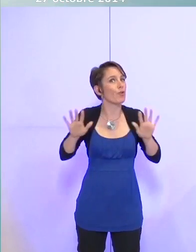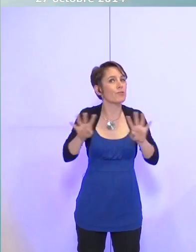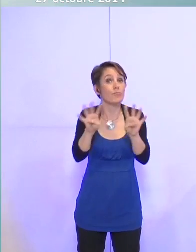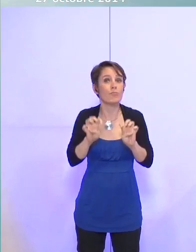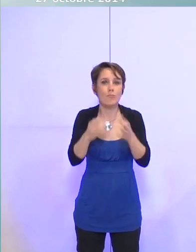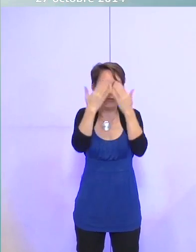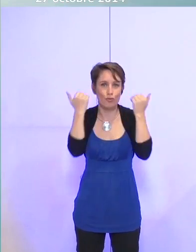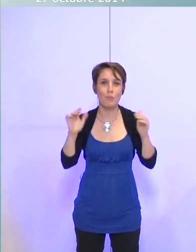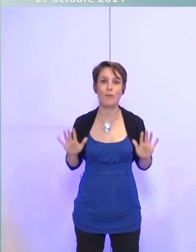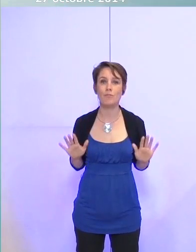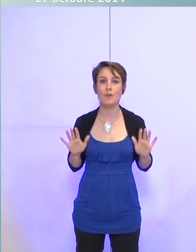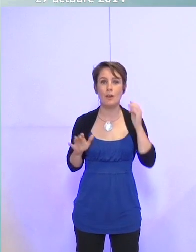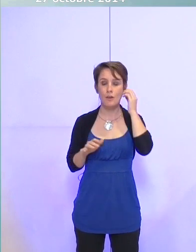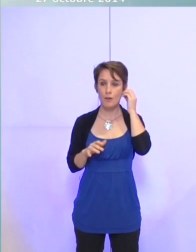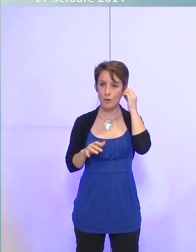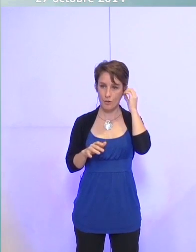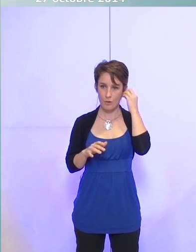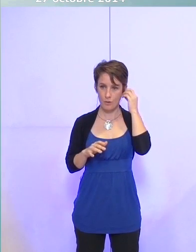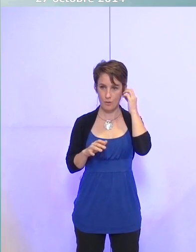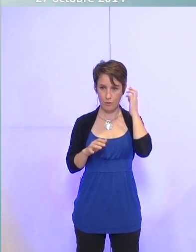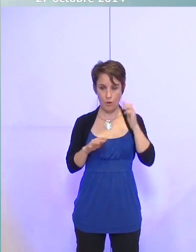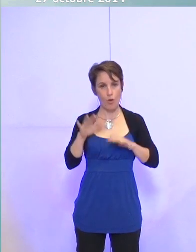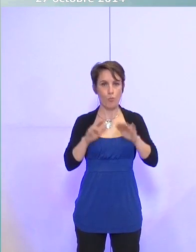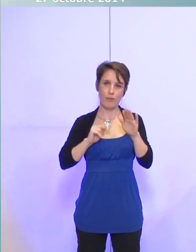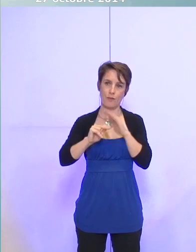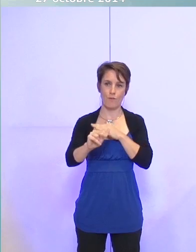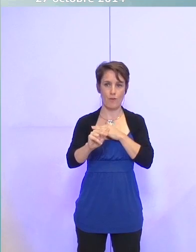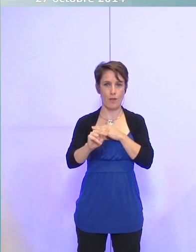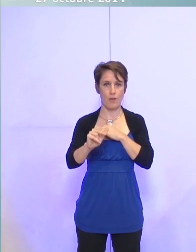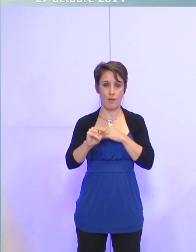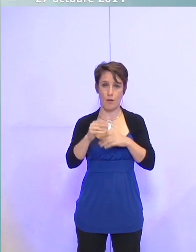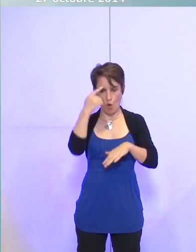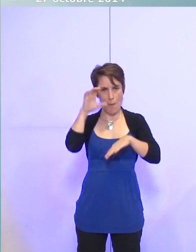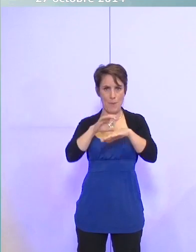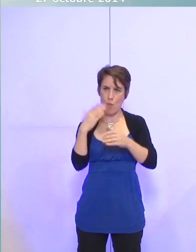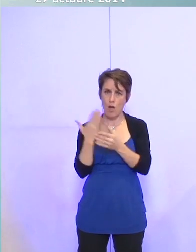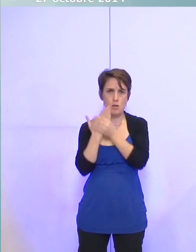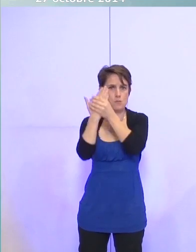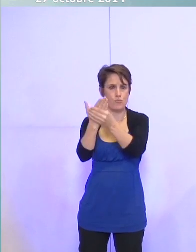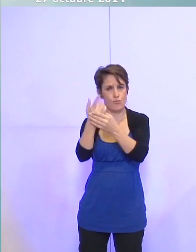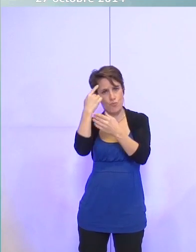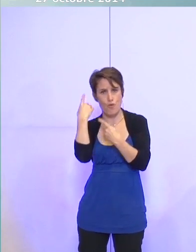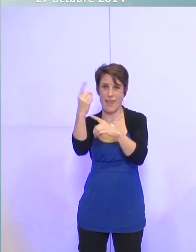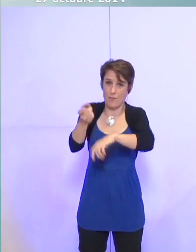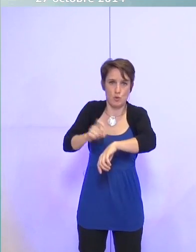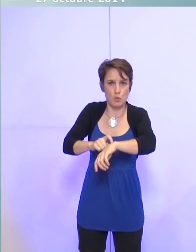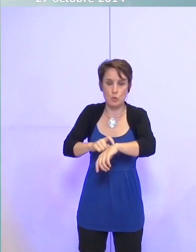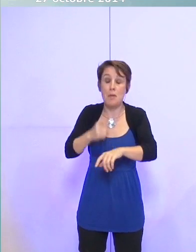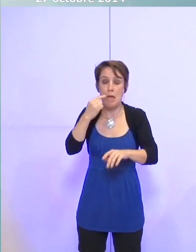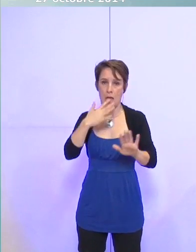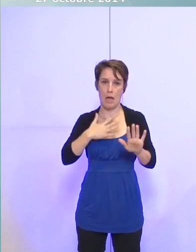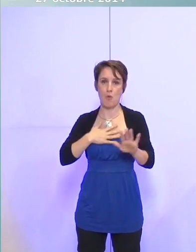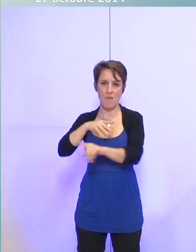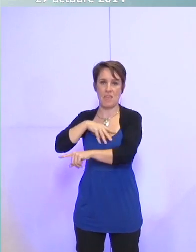aura maintenant la décision de déposer des mémoires en défense immédiatement, mais je ne crois pas qu'un conseil avisé